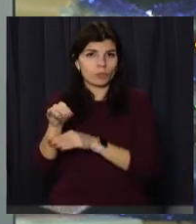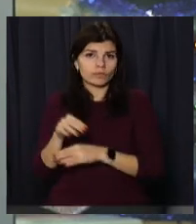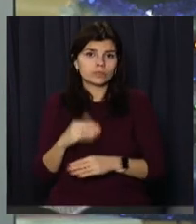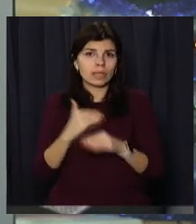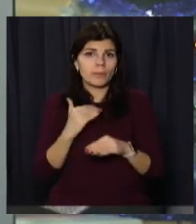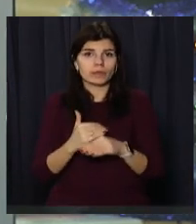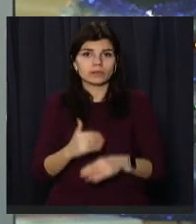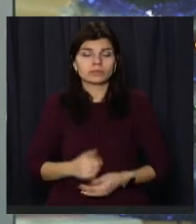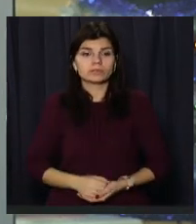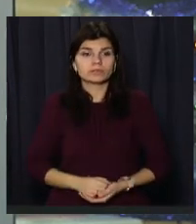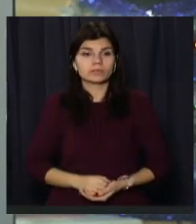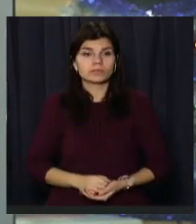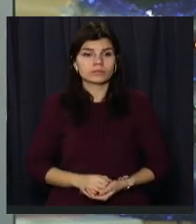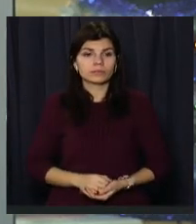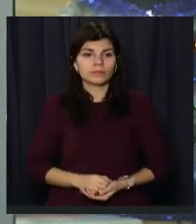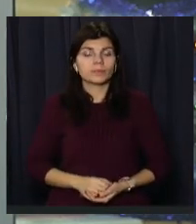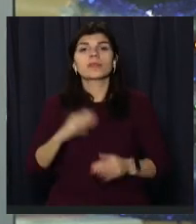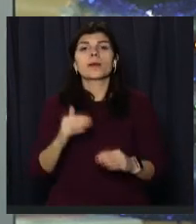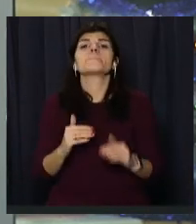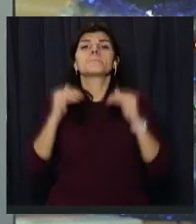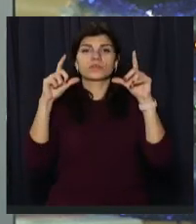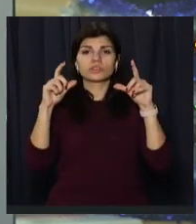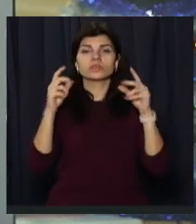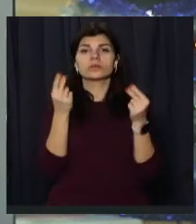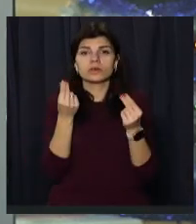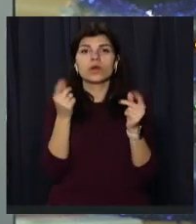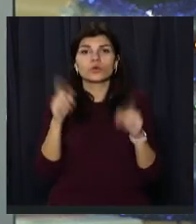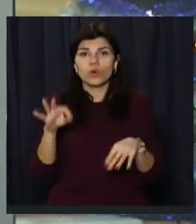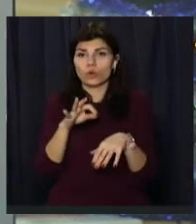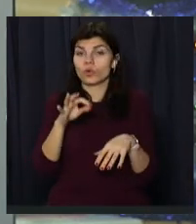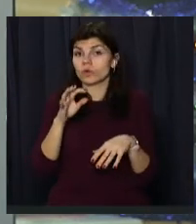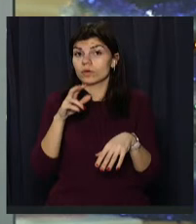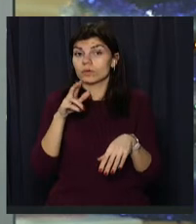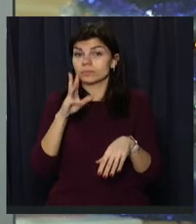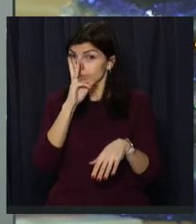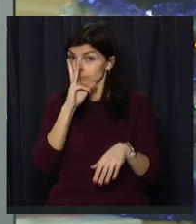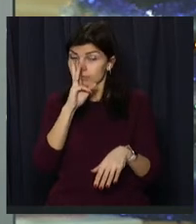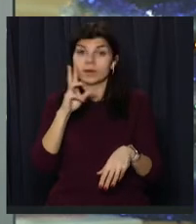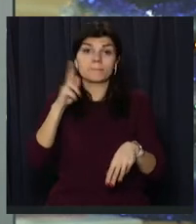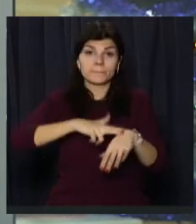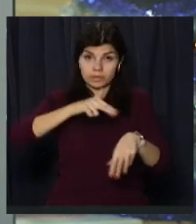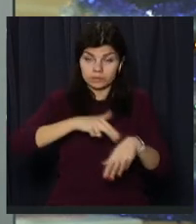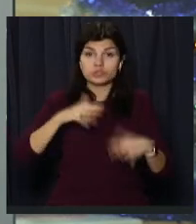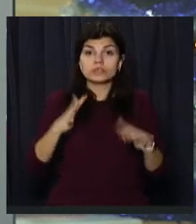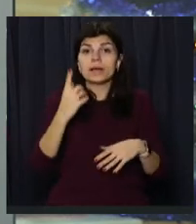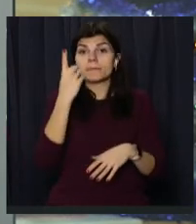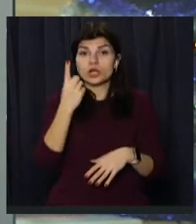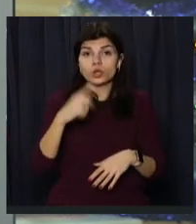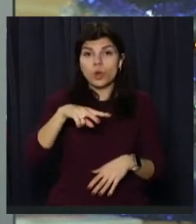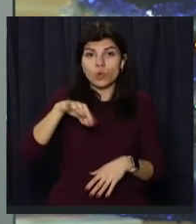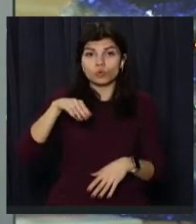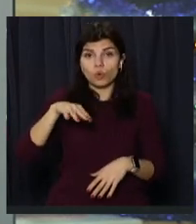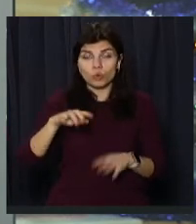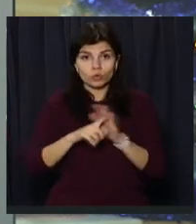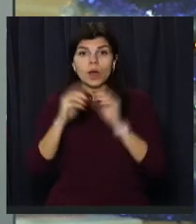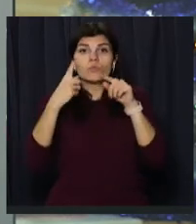Підвищення виплат спіткає і правоохоронців. Збільшені зарплати вони отримають вже з 1 лютого. Плюс 10% матимуть